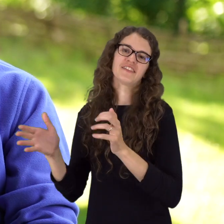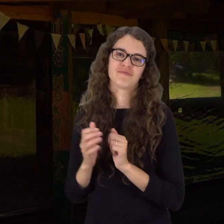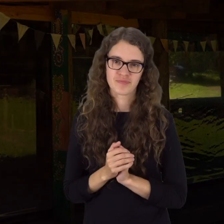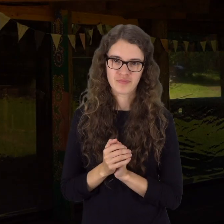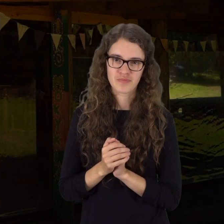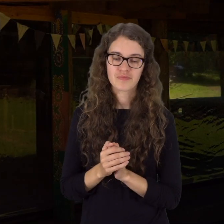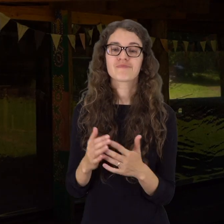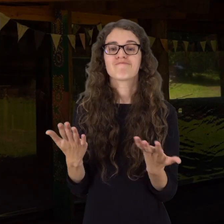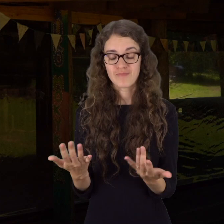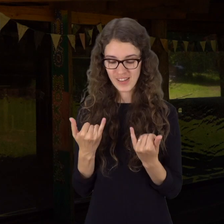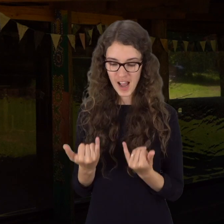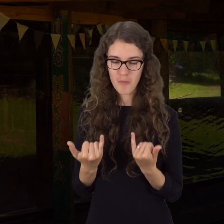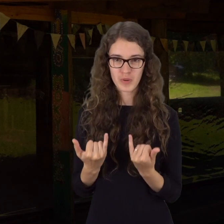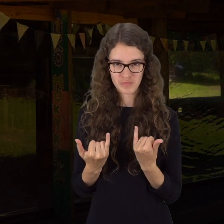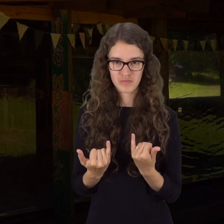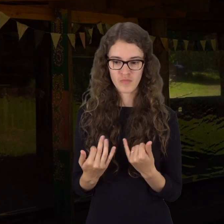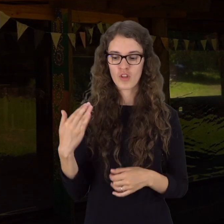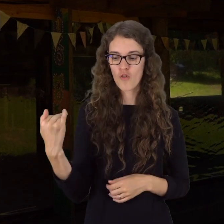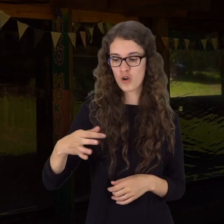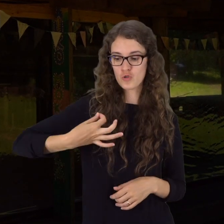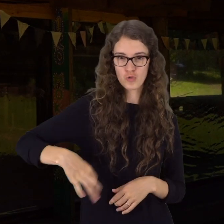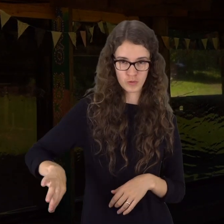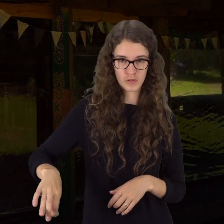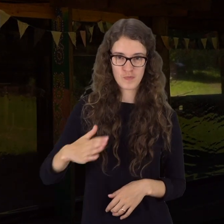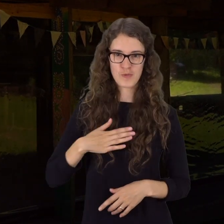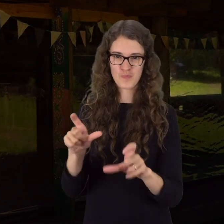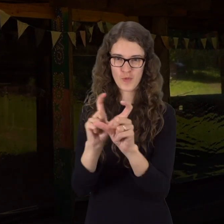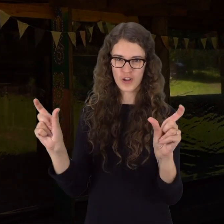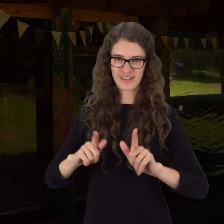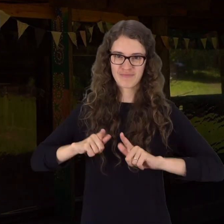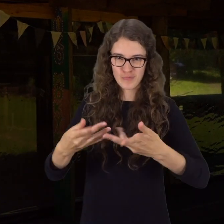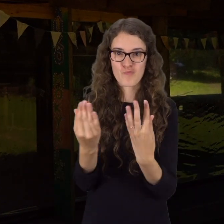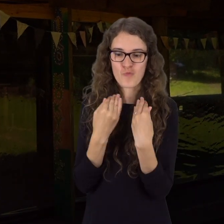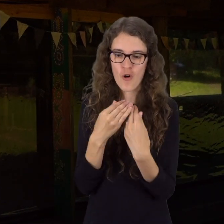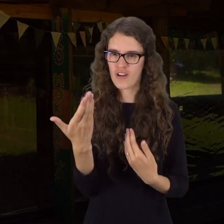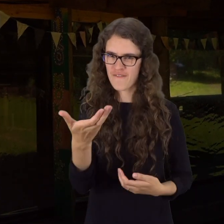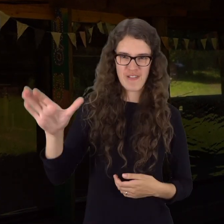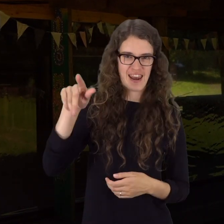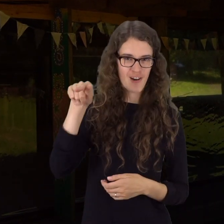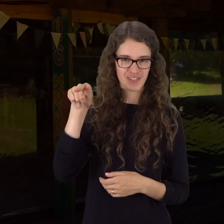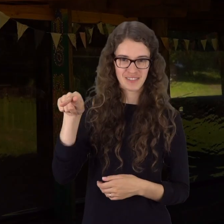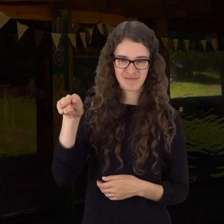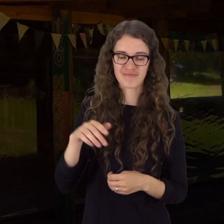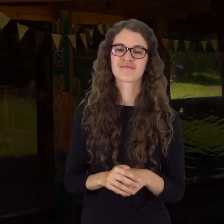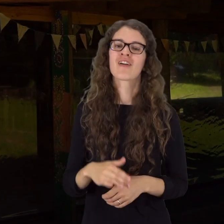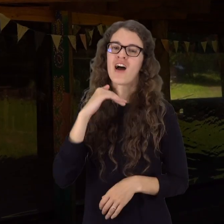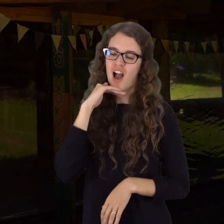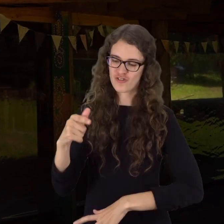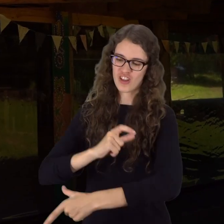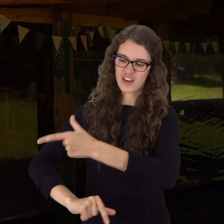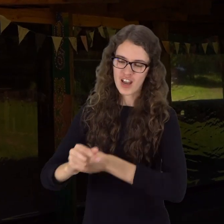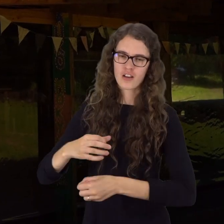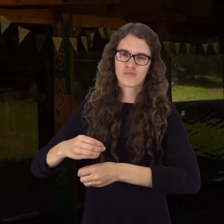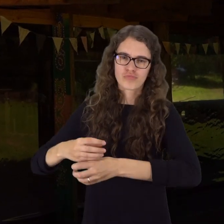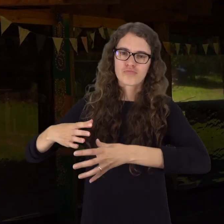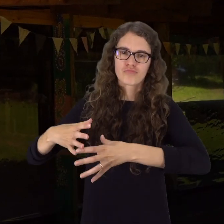įkūrė. Ir šiai dienai jo sūnus yra vyriausias mūsų visos mokyklos, tarkim, dabar mokinys, kadangi, žinoma, darželis